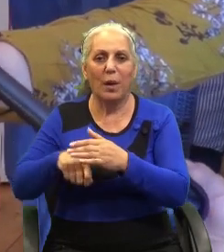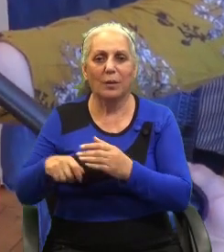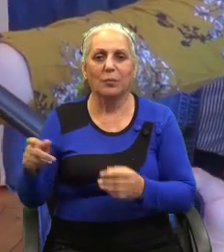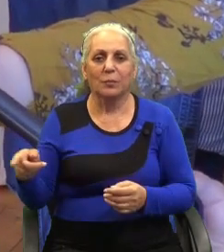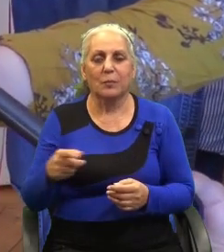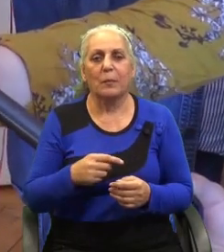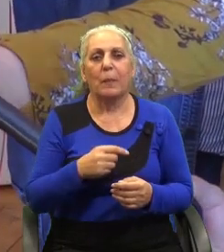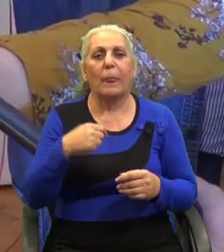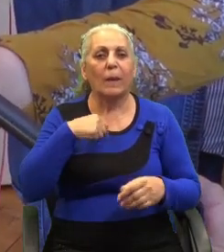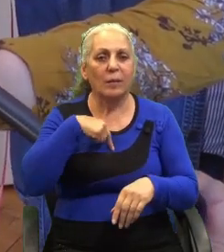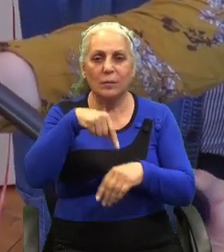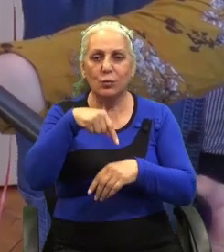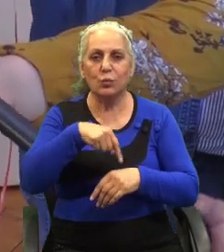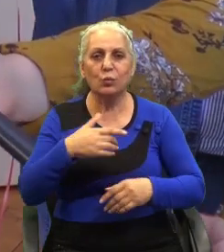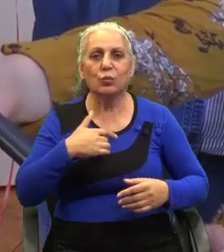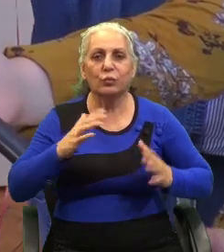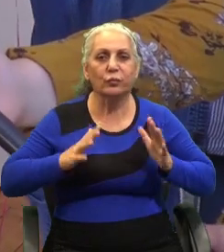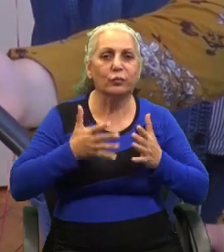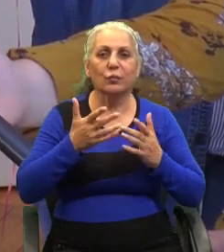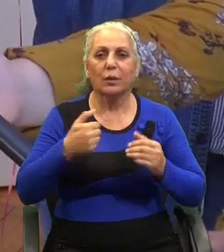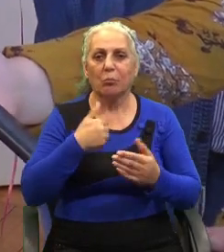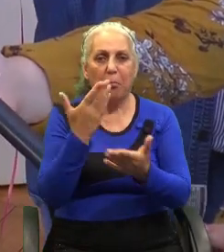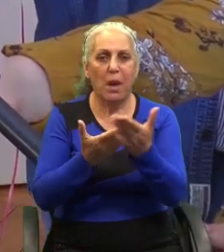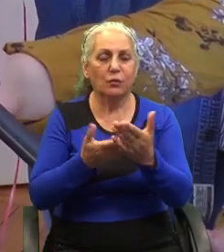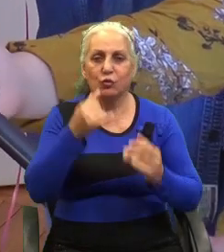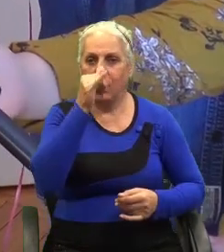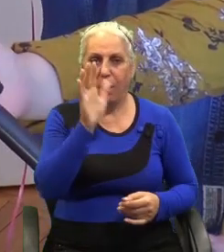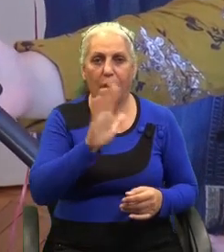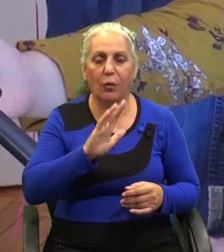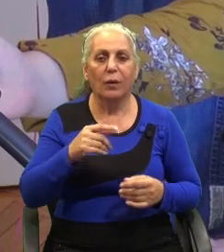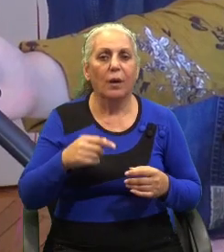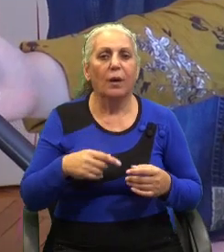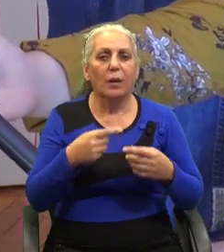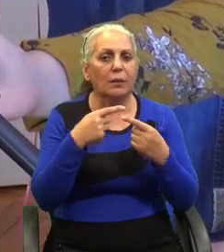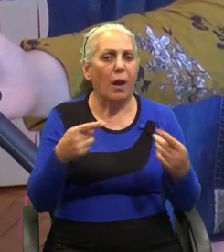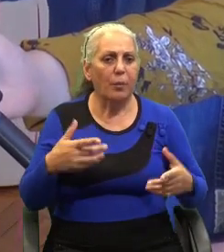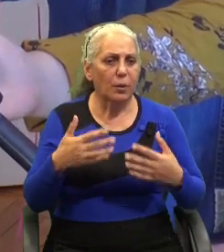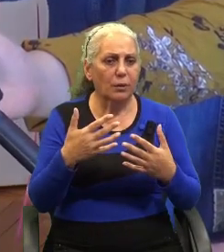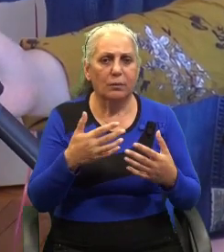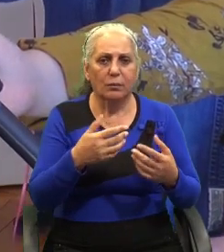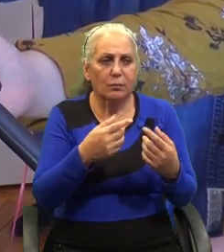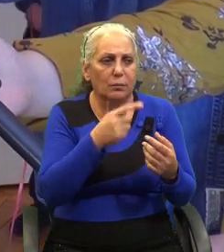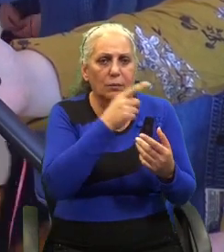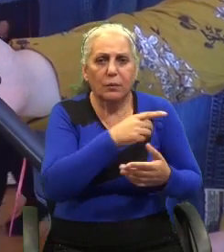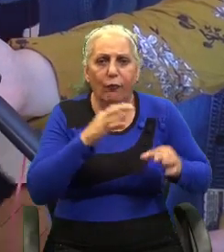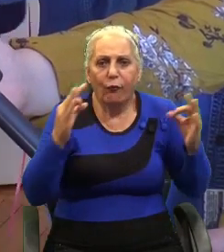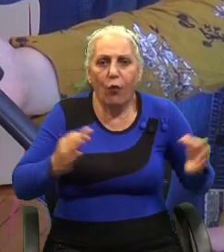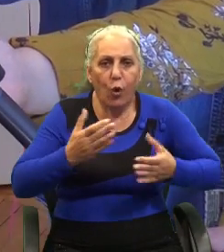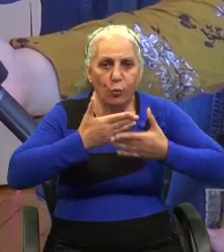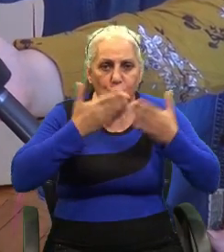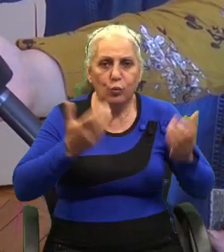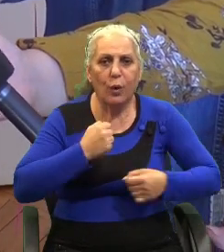Զգացողությունները անբացատրելի են, չեմ կարող բացատրել։ Տարբերությունը շատ մեծ է։ Այնտեղ չունենք կոմունալ